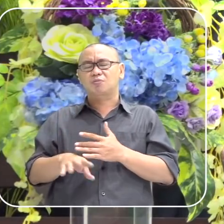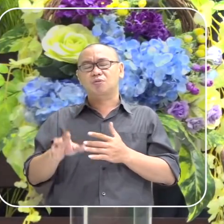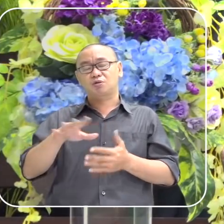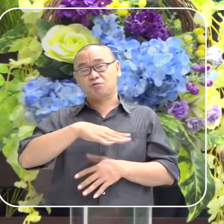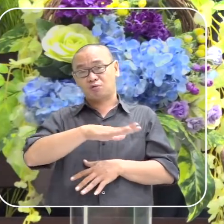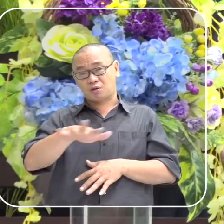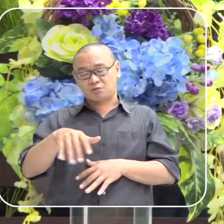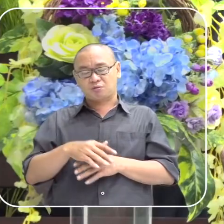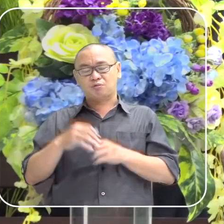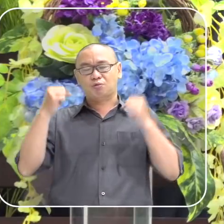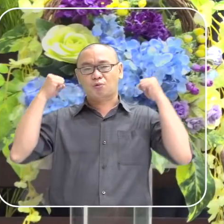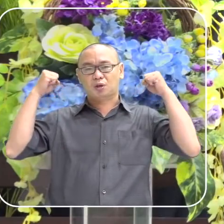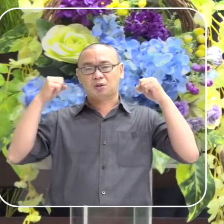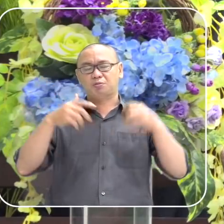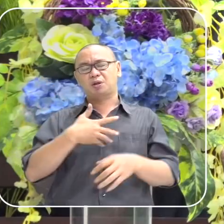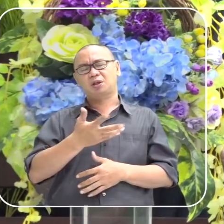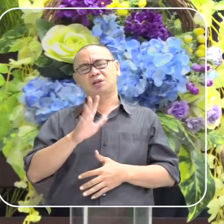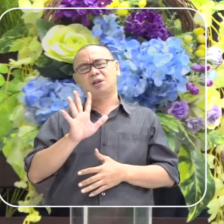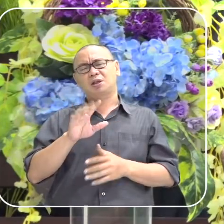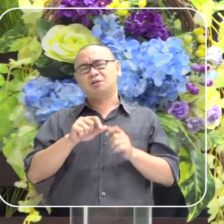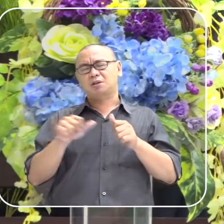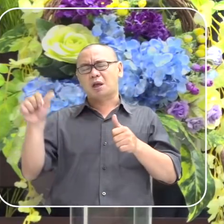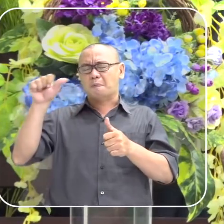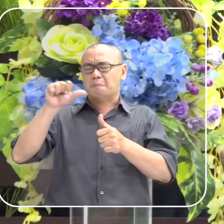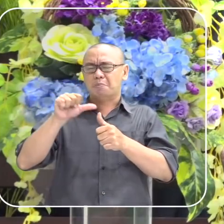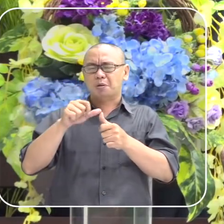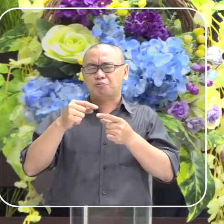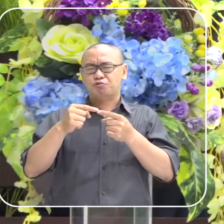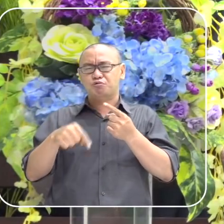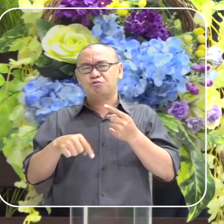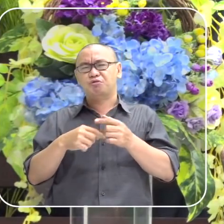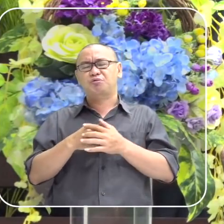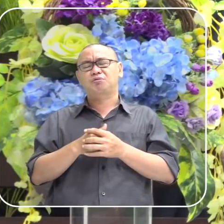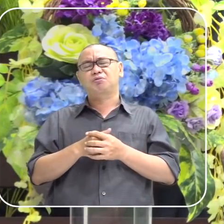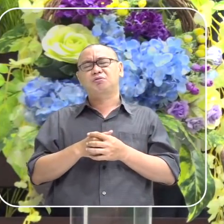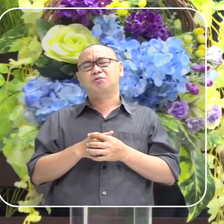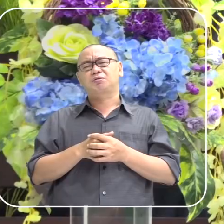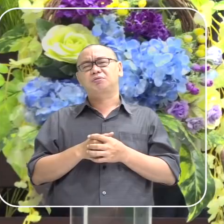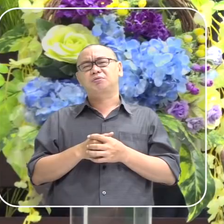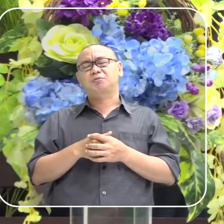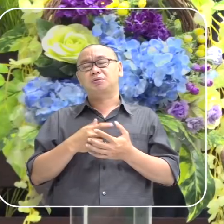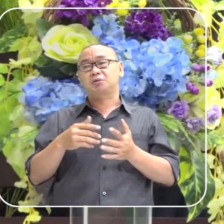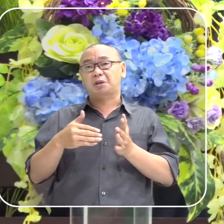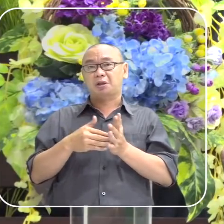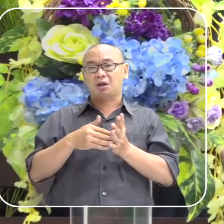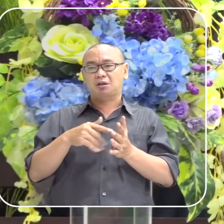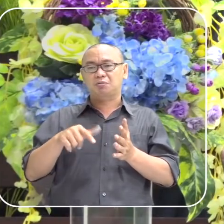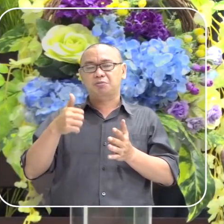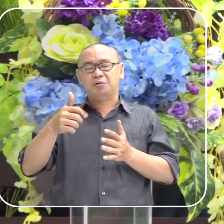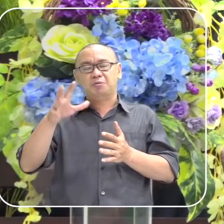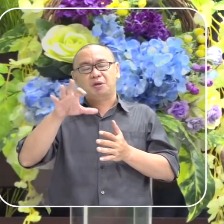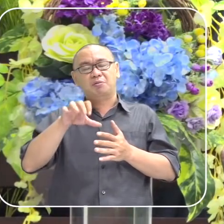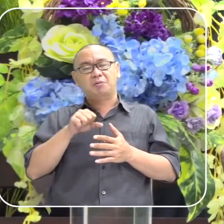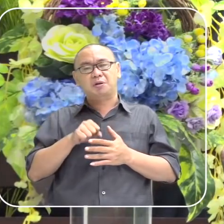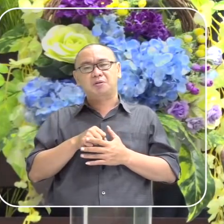oleh lingkungannya. Kuatkanlah mereka, jangan sampai menjadi putus asa. Semoga tantangan ini